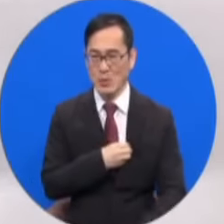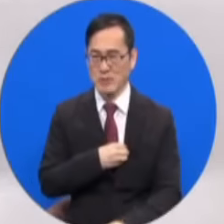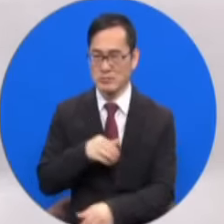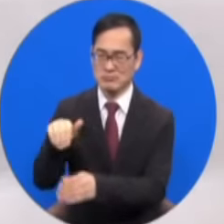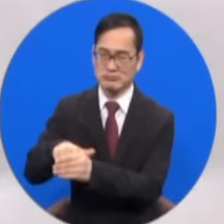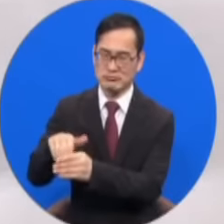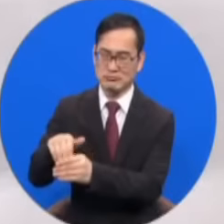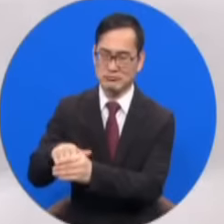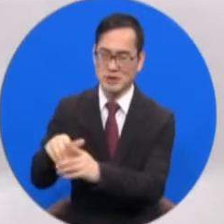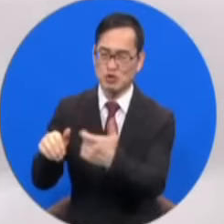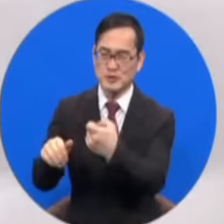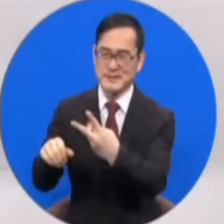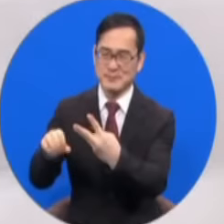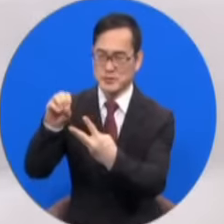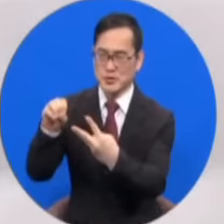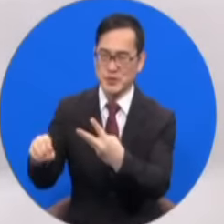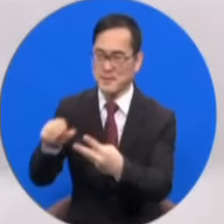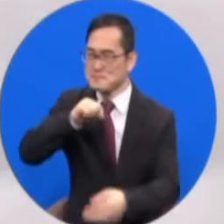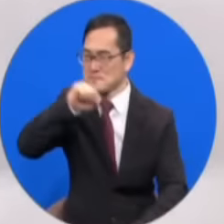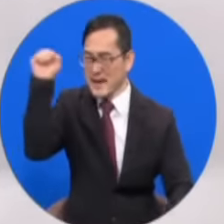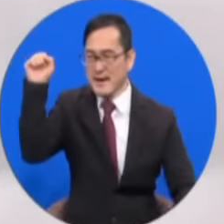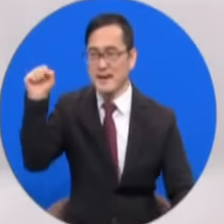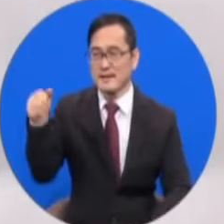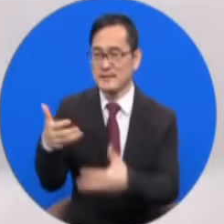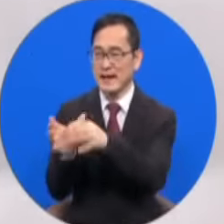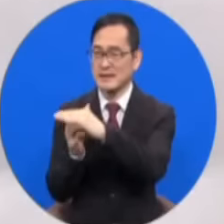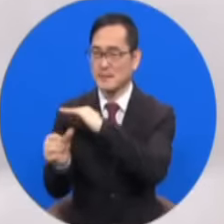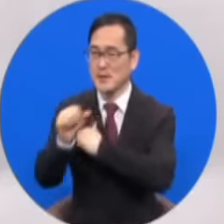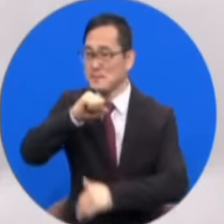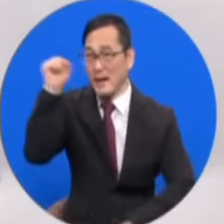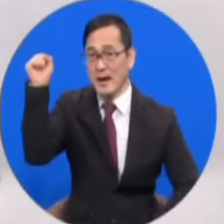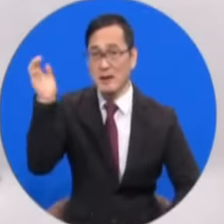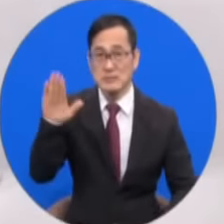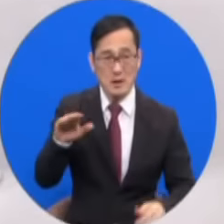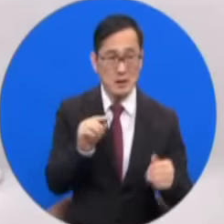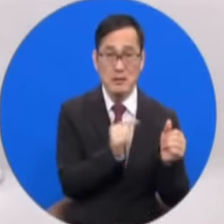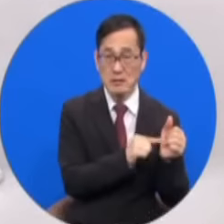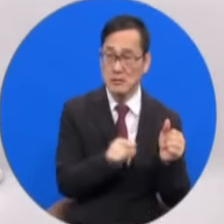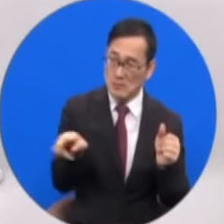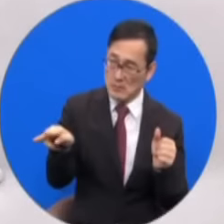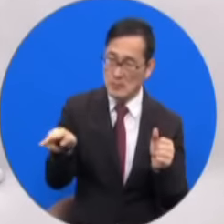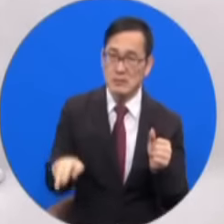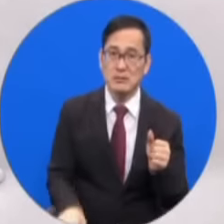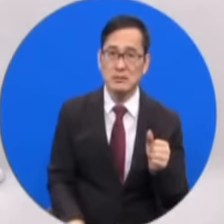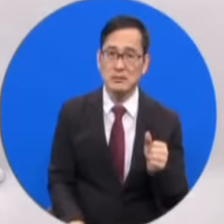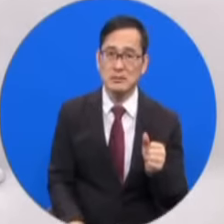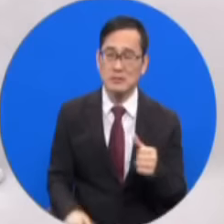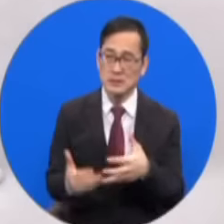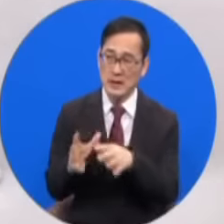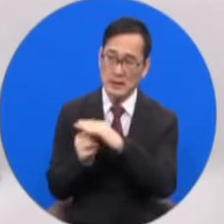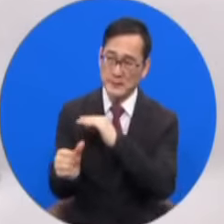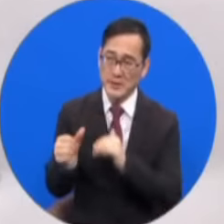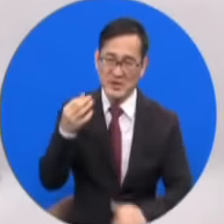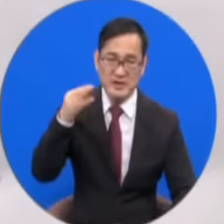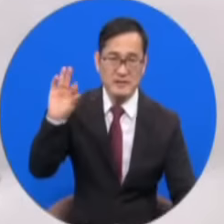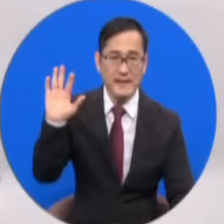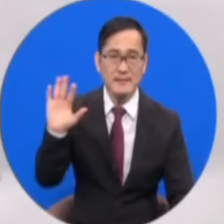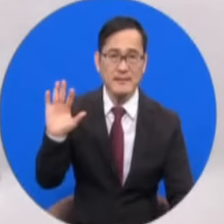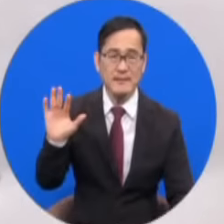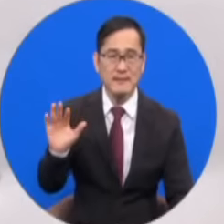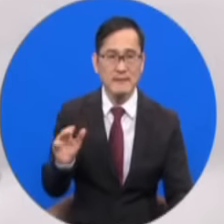받은 대표 라는 한동훈의 존재를 전과 달리 생각하고 있다는 각인을 시키고 대통령이